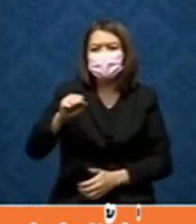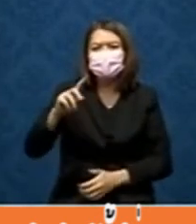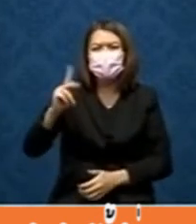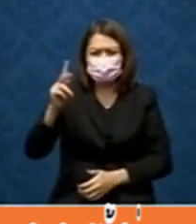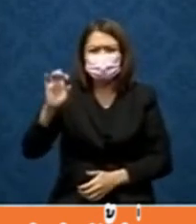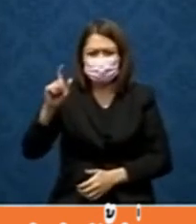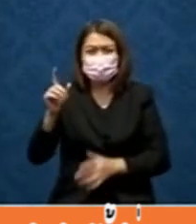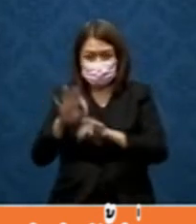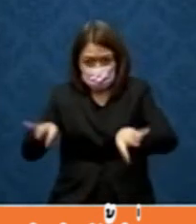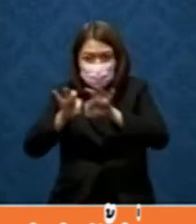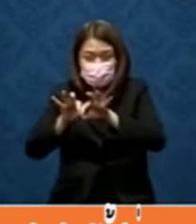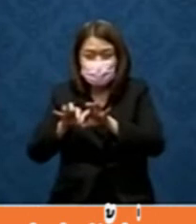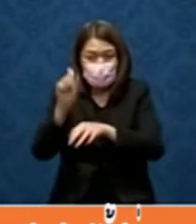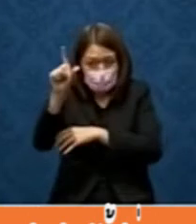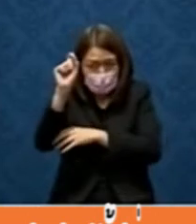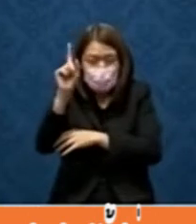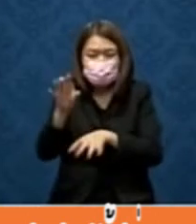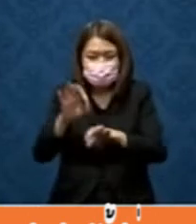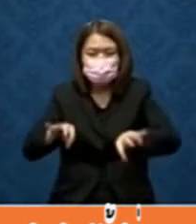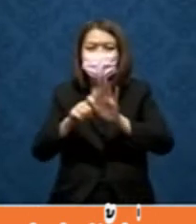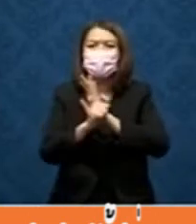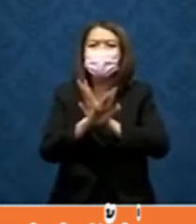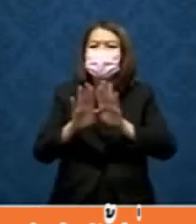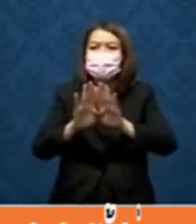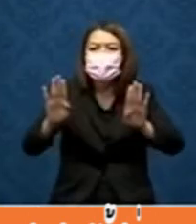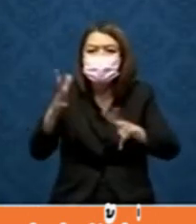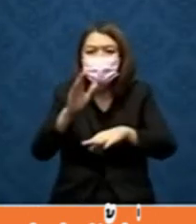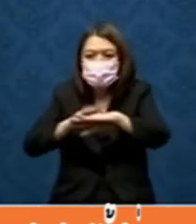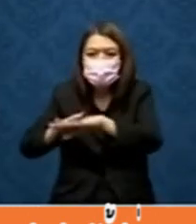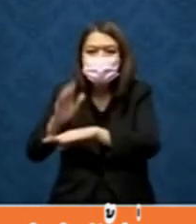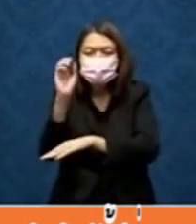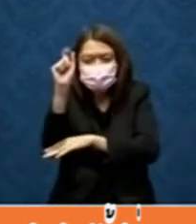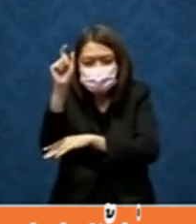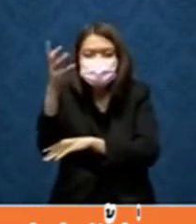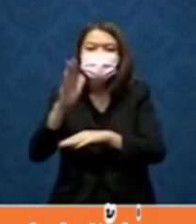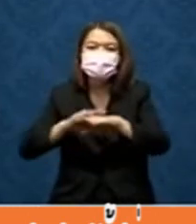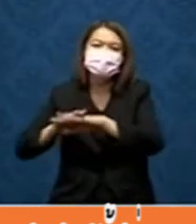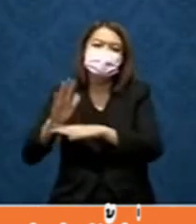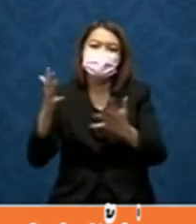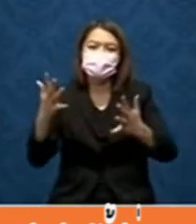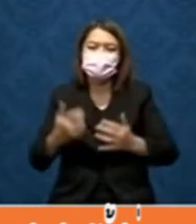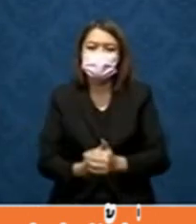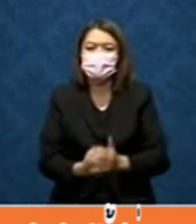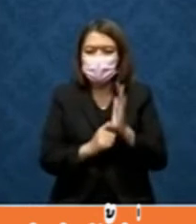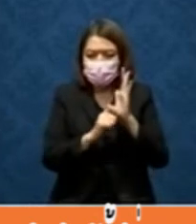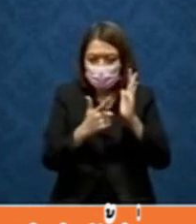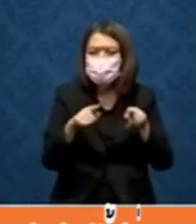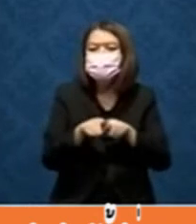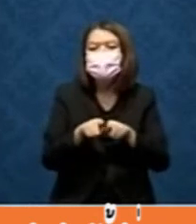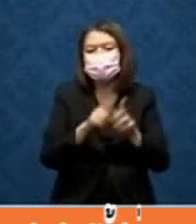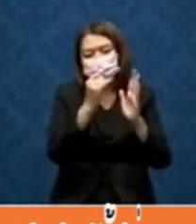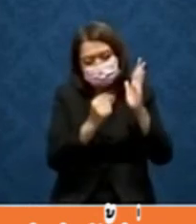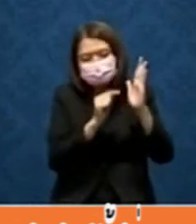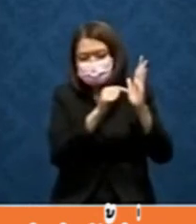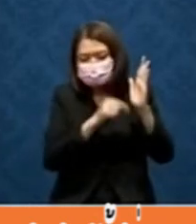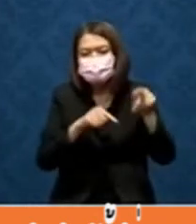มคิดวาน้ำทวมขนาดนี้ ไมจำเป็นนะครับระบบเตือนภัถอุบลถไม่เปิดระบบเตือนภัของอานทองก็แบบเดียวกันจั